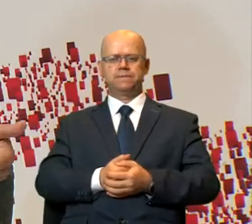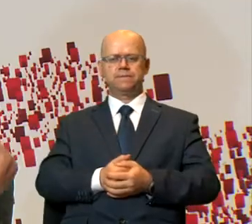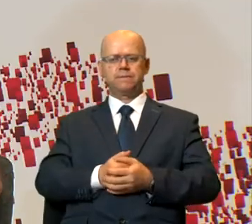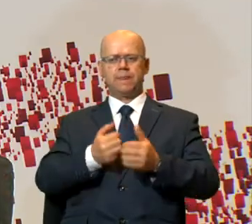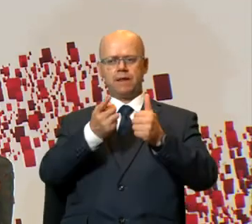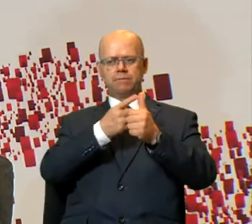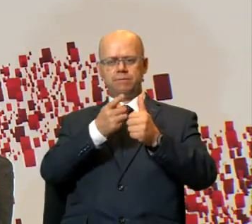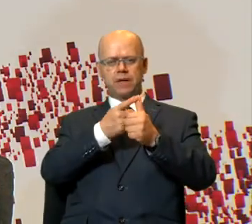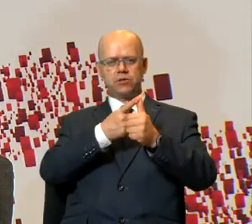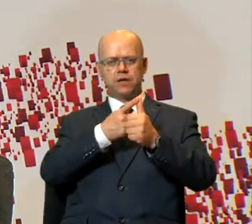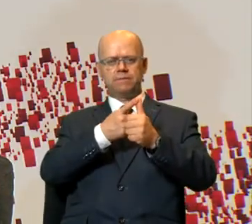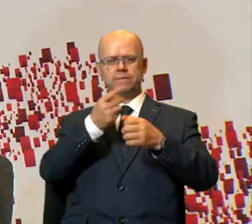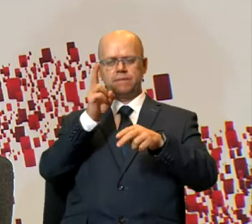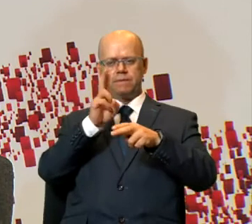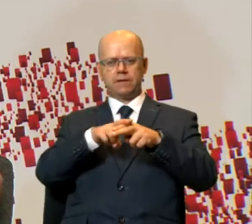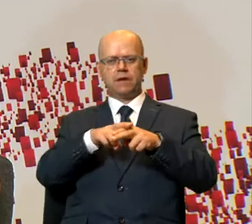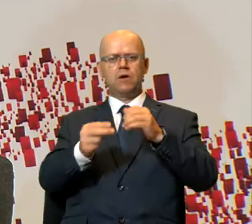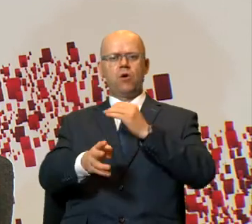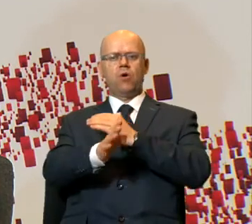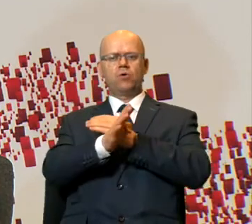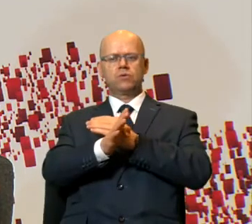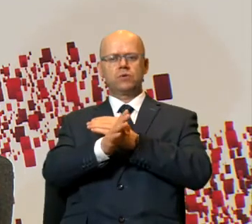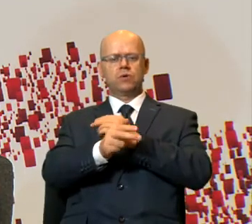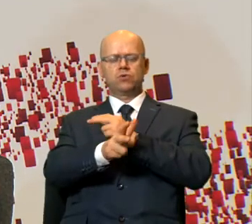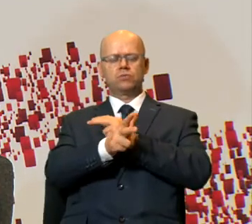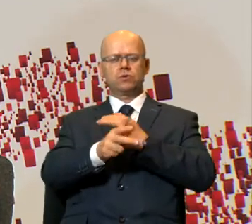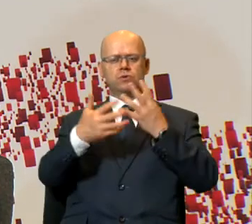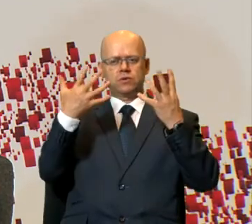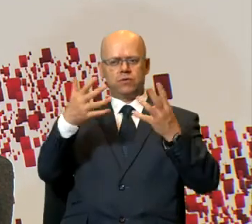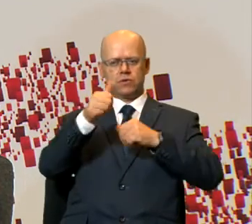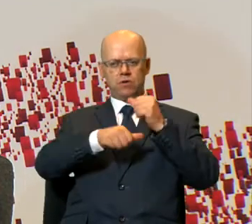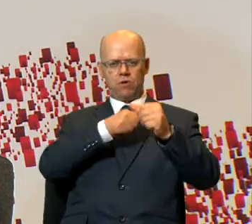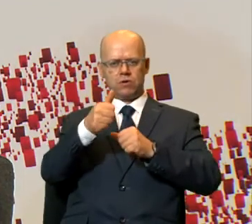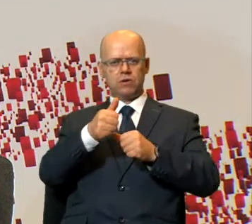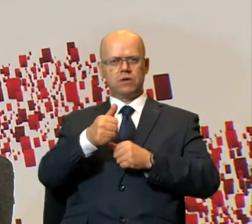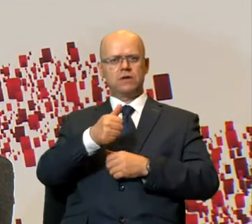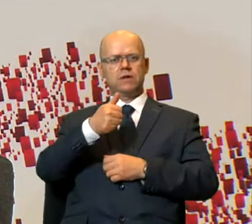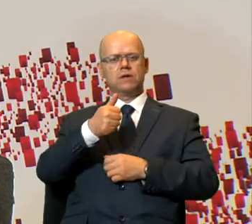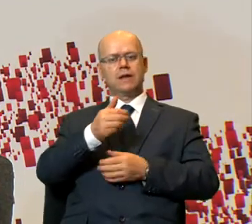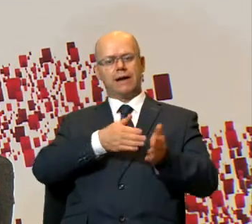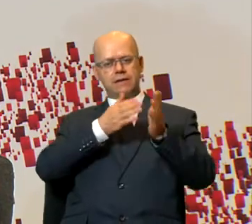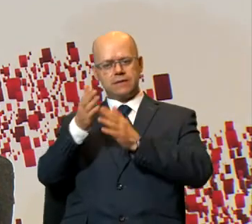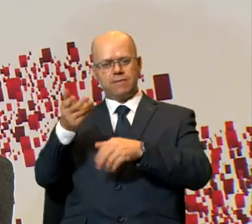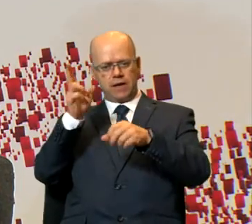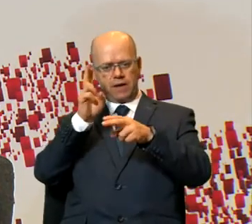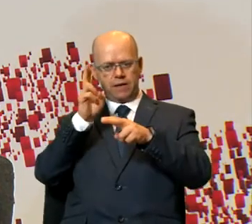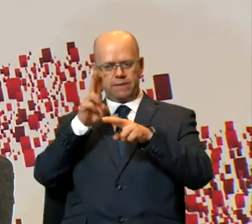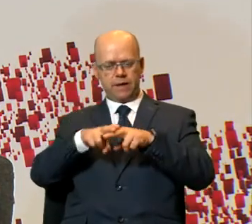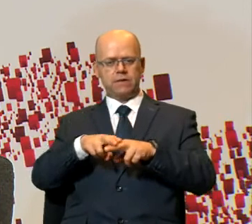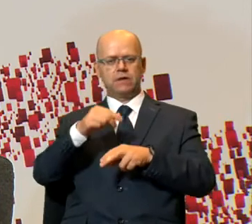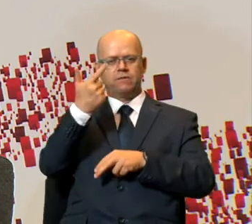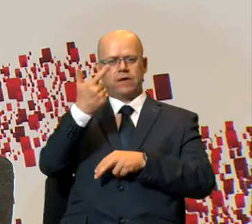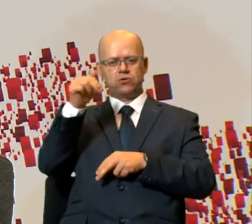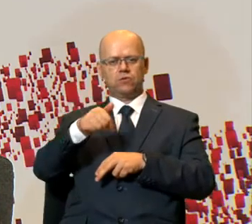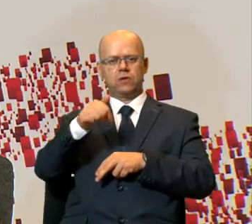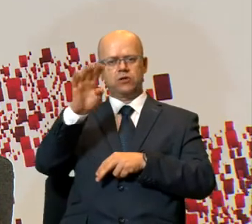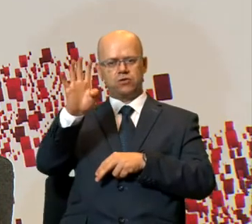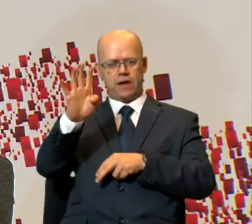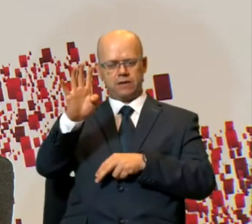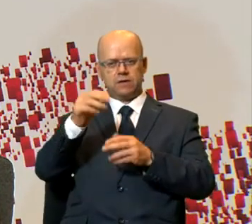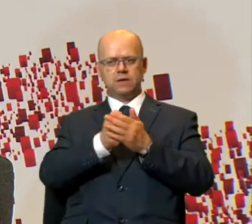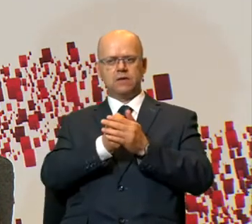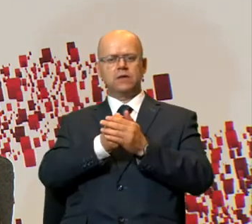data to ten 89 rok, ale druga bardzo ważna, myślę, to 2004, kiedy Polska wstępuje do Unii Europejskiej. To takie